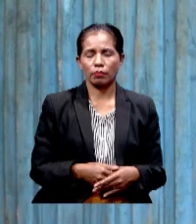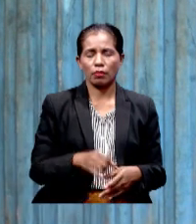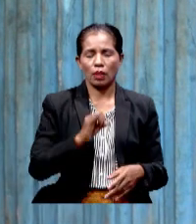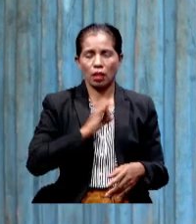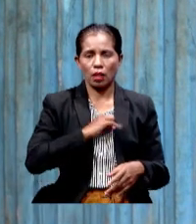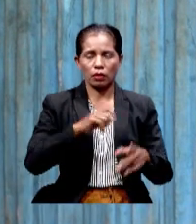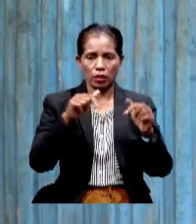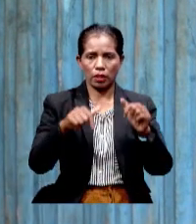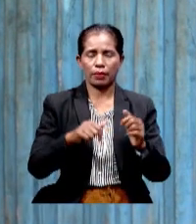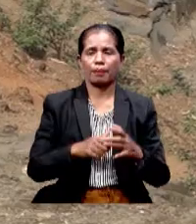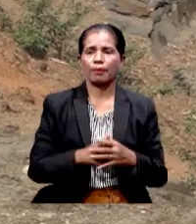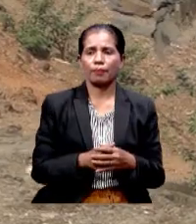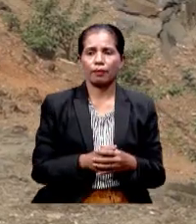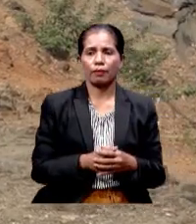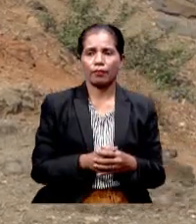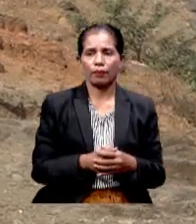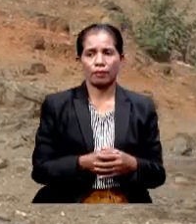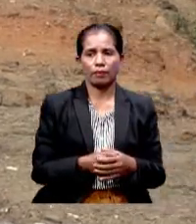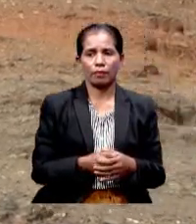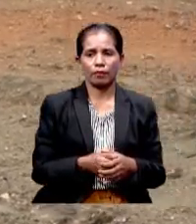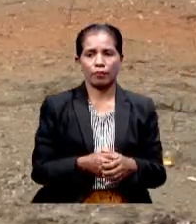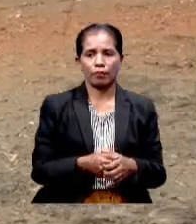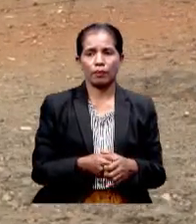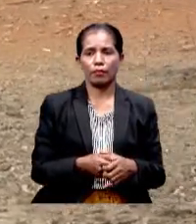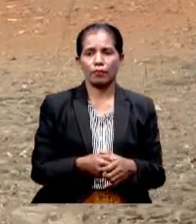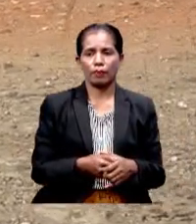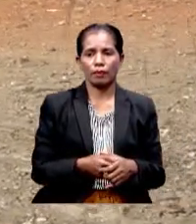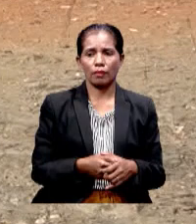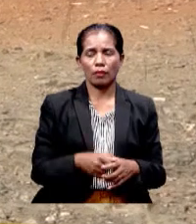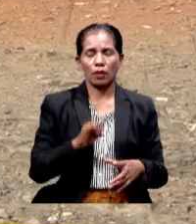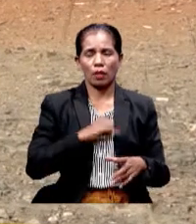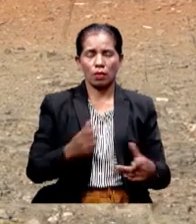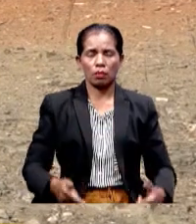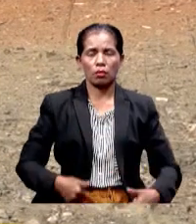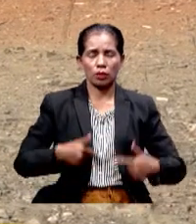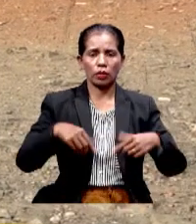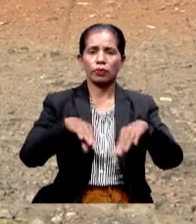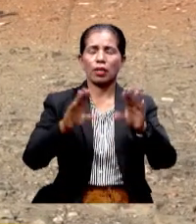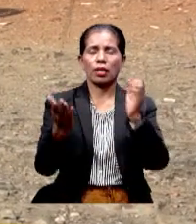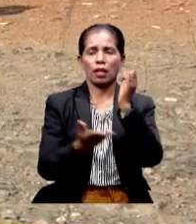durante hane. Au be muriso ai.